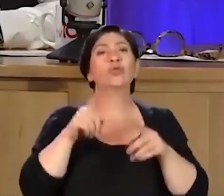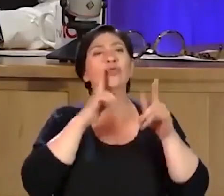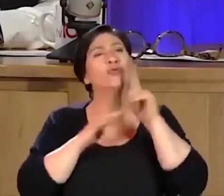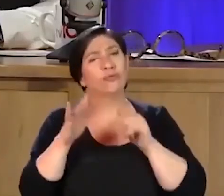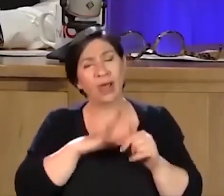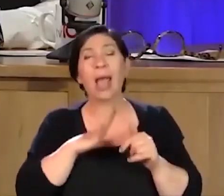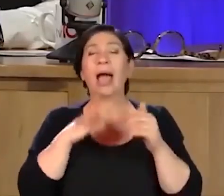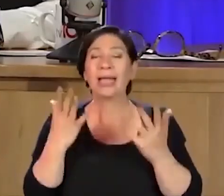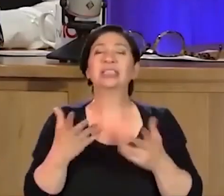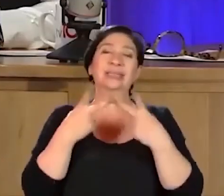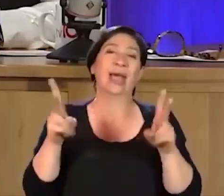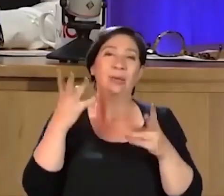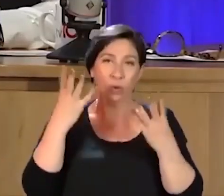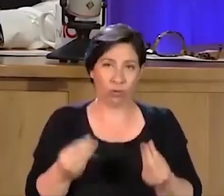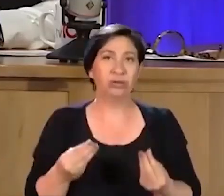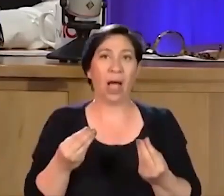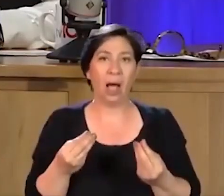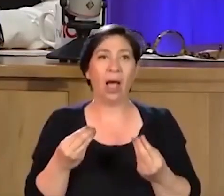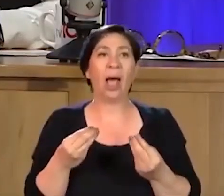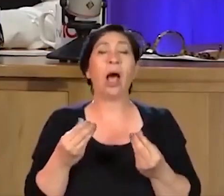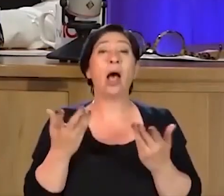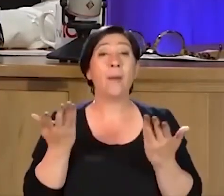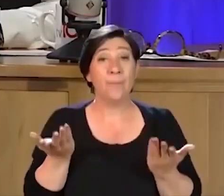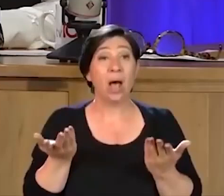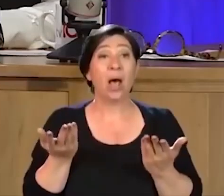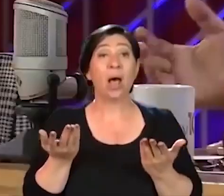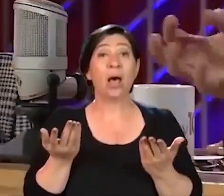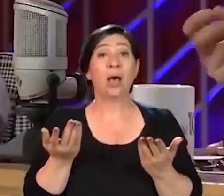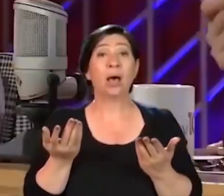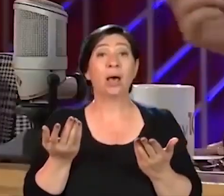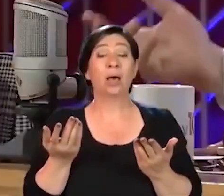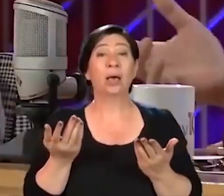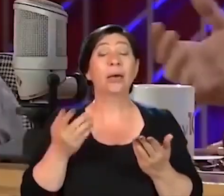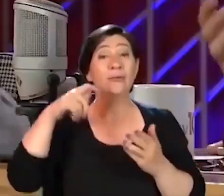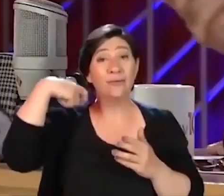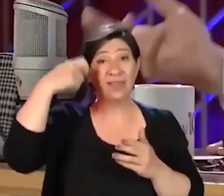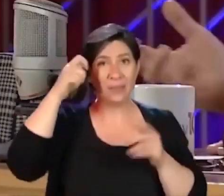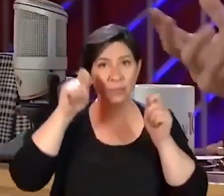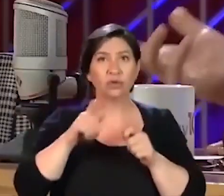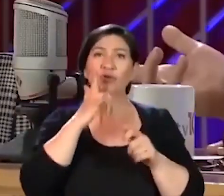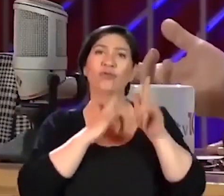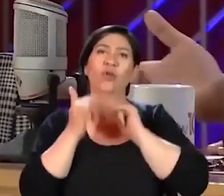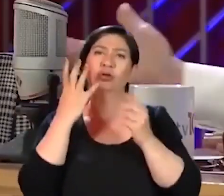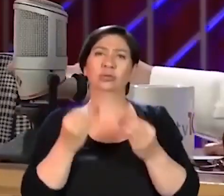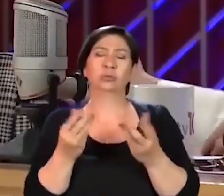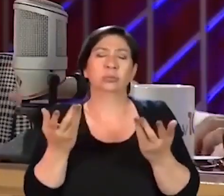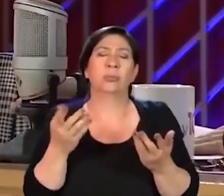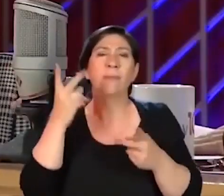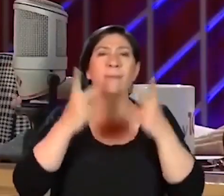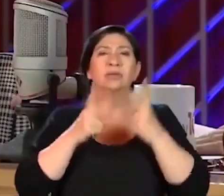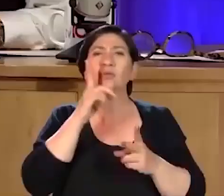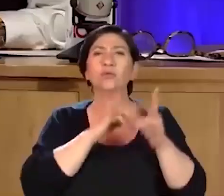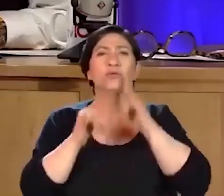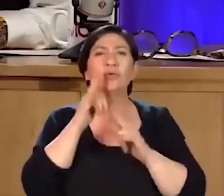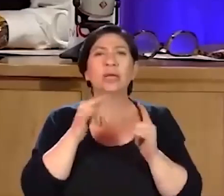küfrediyoruz. Keşke serbest olsa belli bir seviyede ama bir de film yapıyoruz ya, küfürlü olsun küfürlü olsun. Bazı küfürlerin